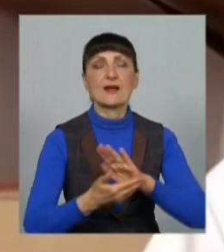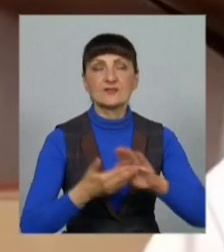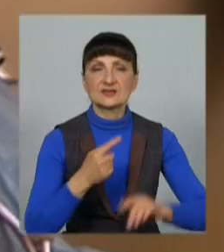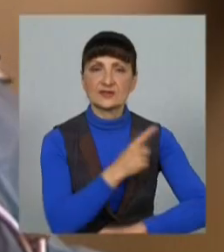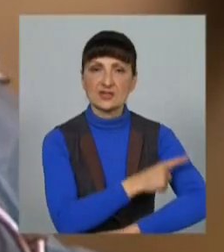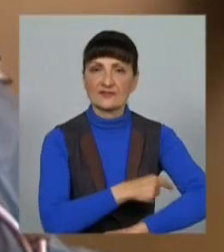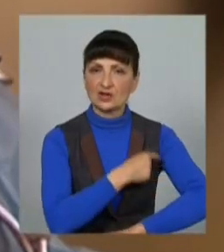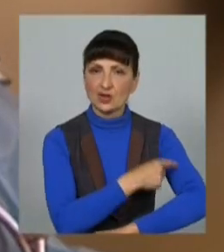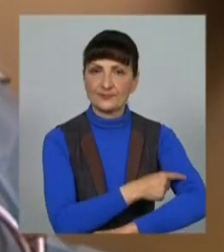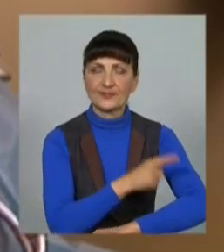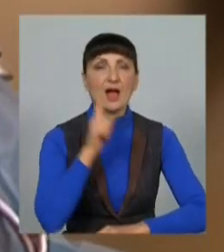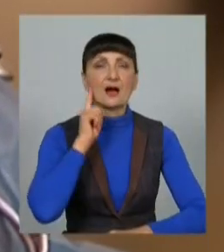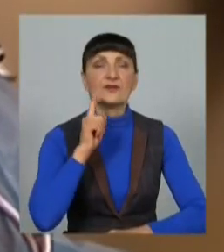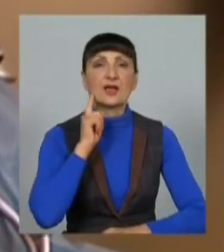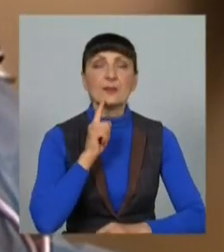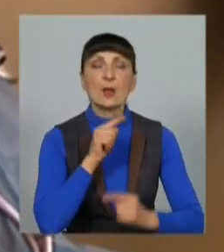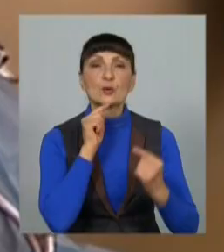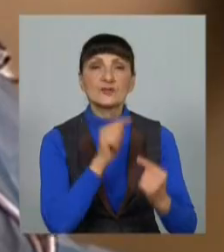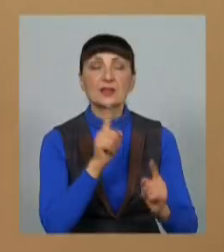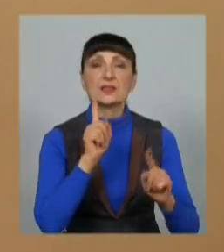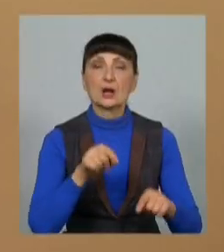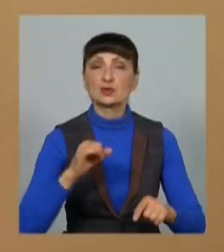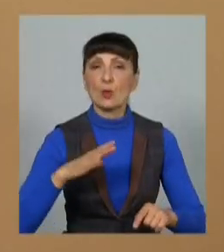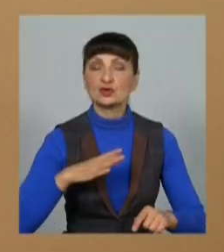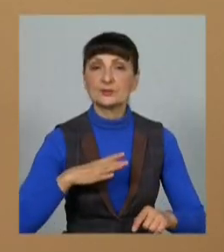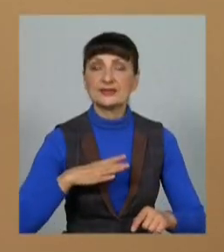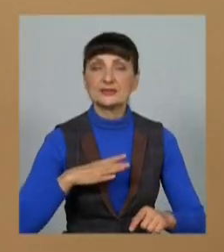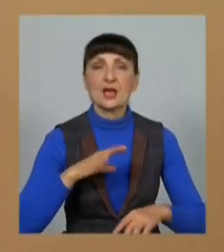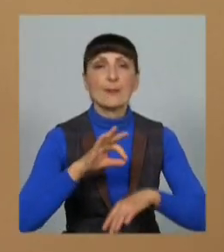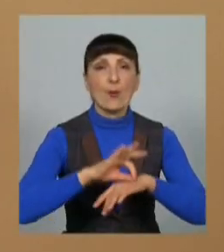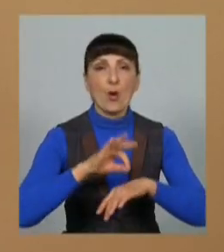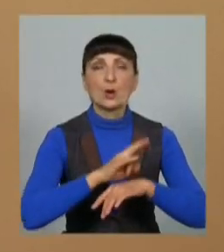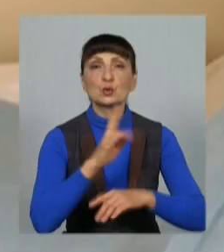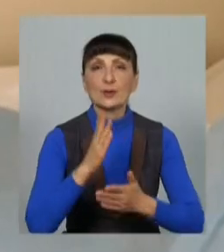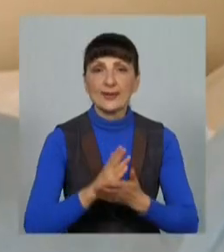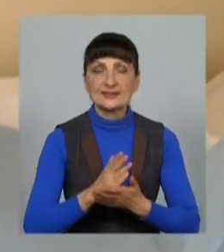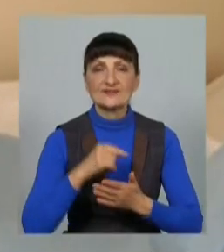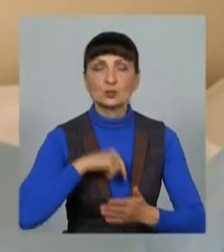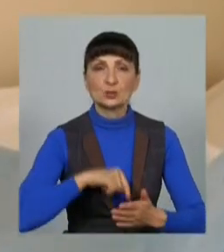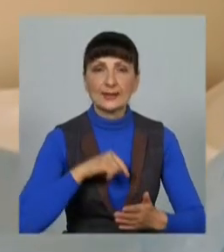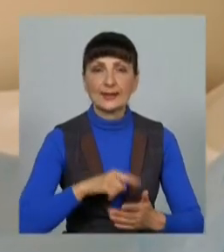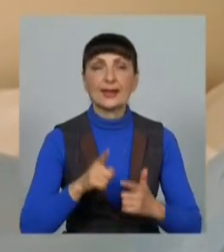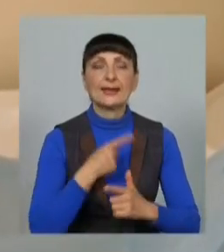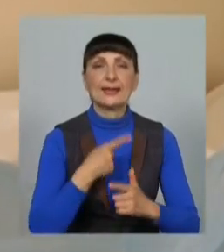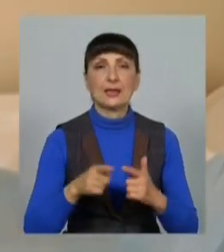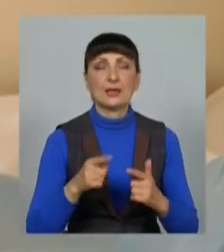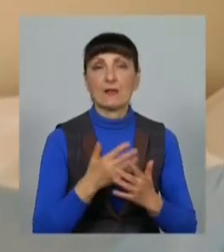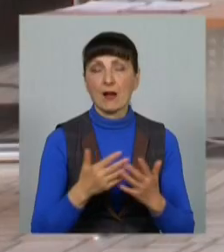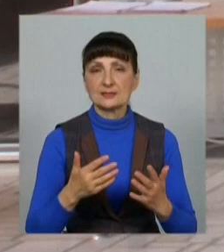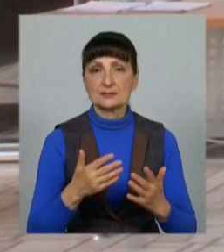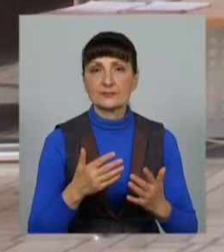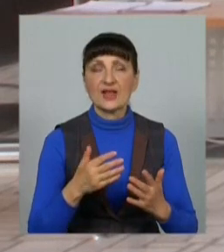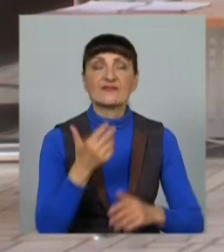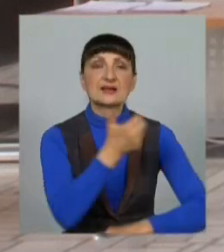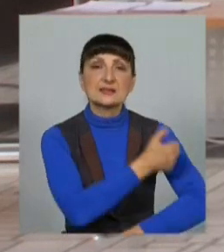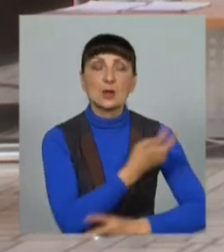врача. Временными противопоказаниями также можно назвать острые инфекционные и неинфекционные заболевания, отмечают специалисты.